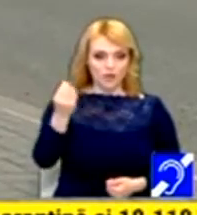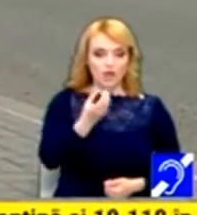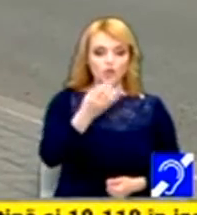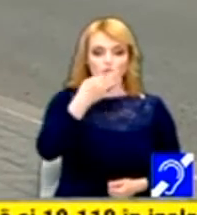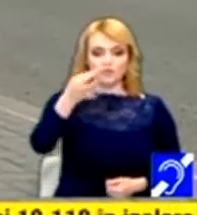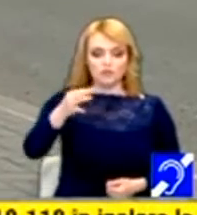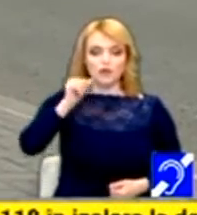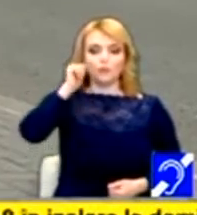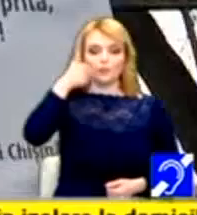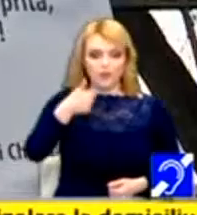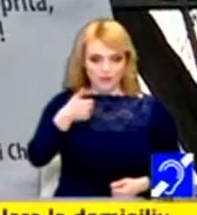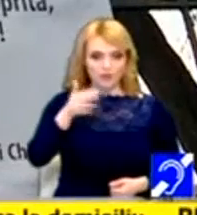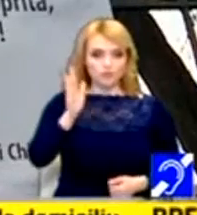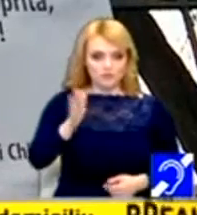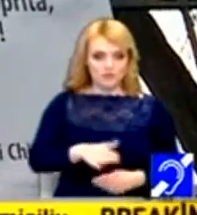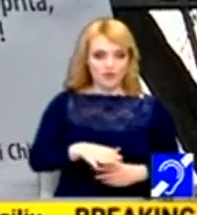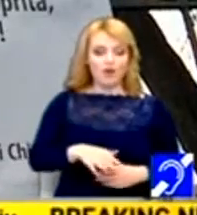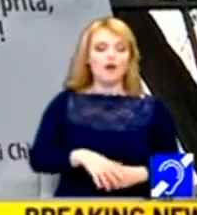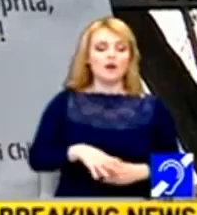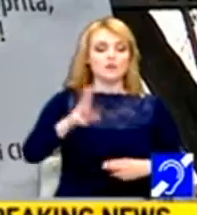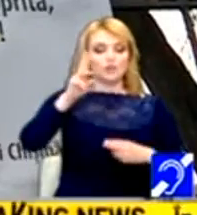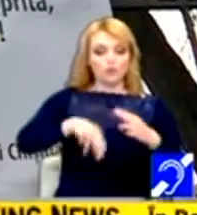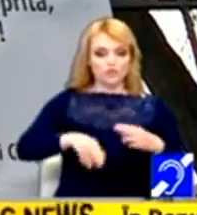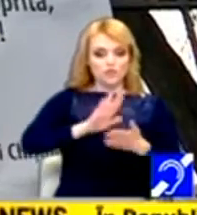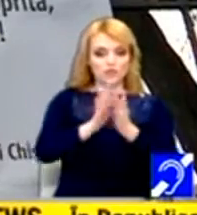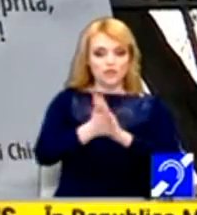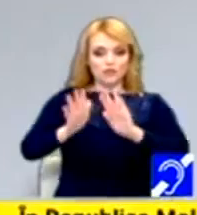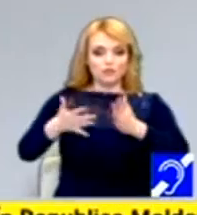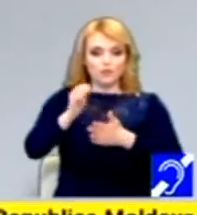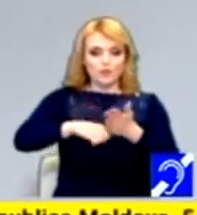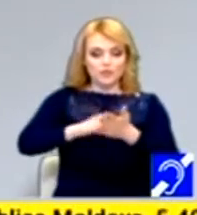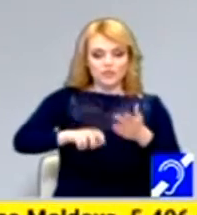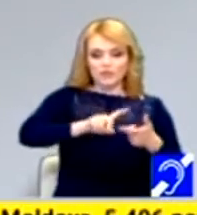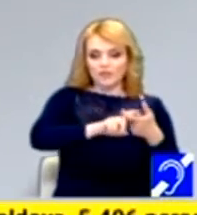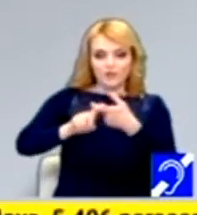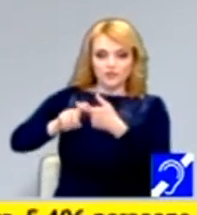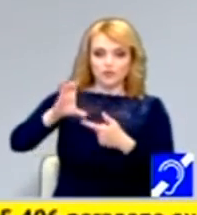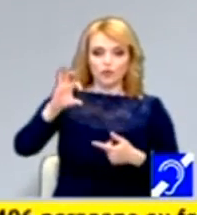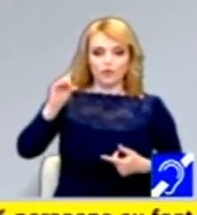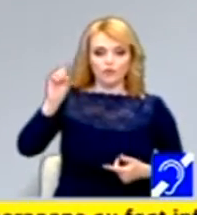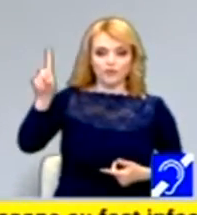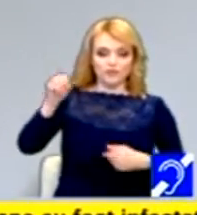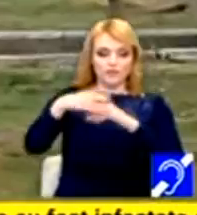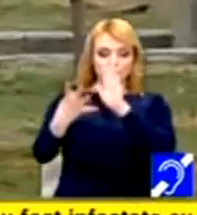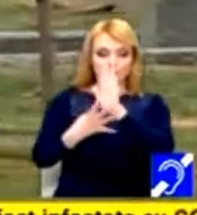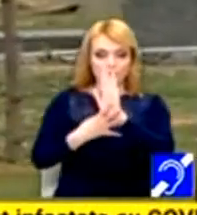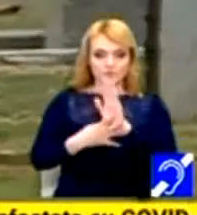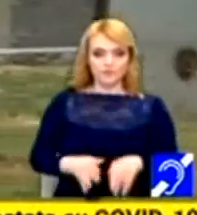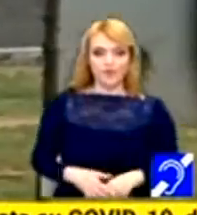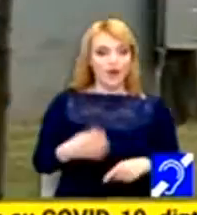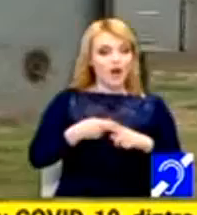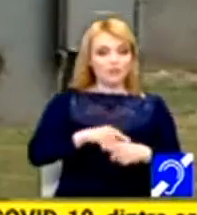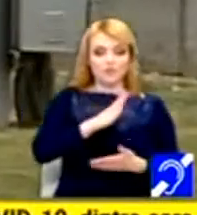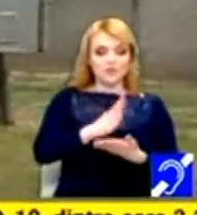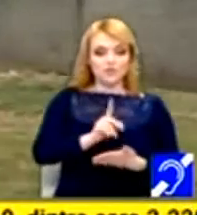mai anunțat că mâine urmează să fie ridicată starea de urgență cauzată de pandemia de COVID-19. Acest lucru nu